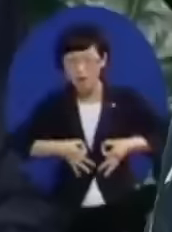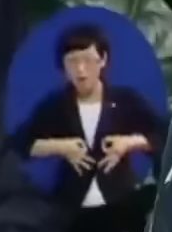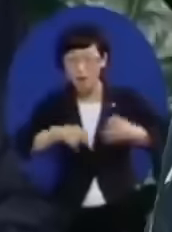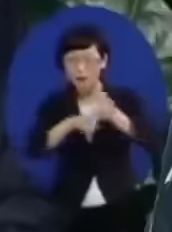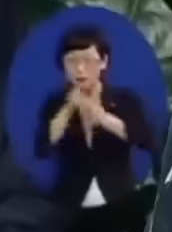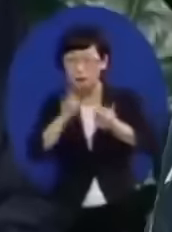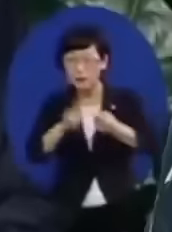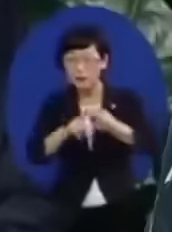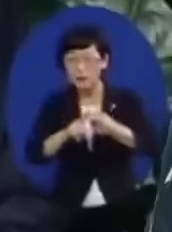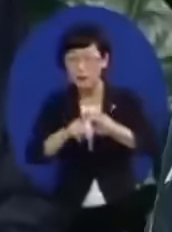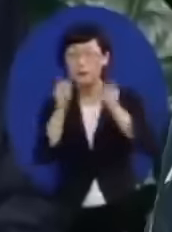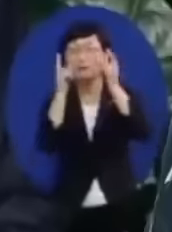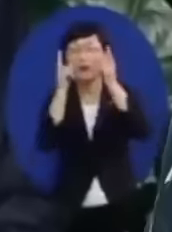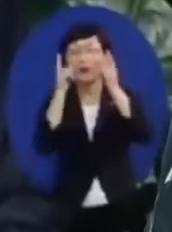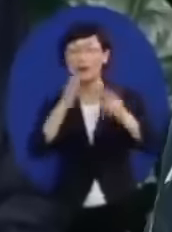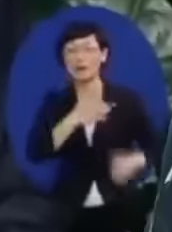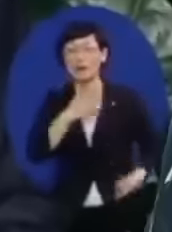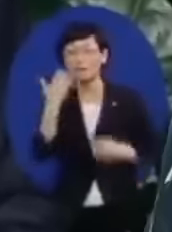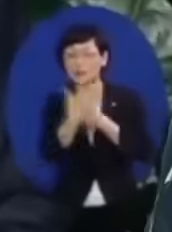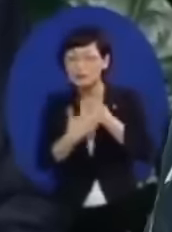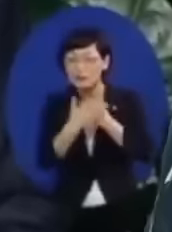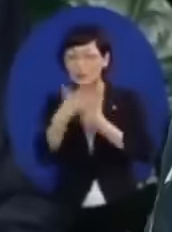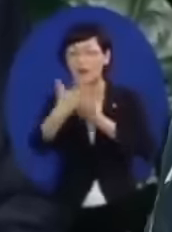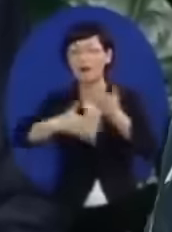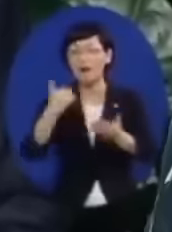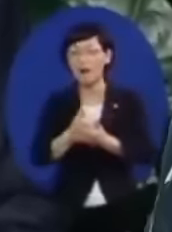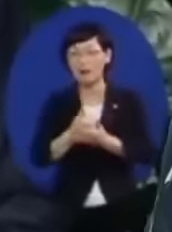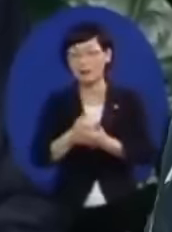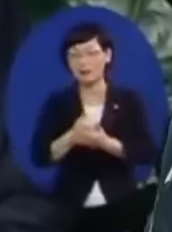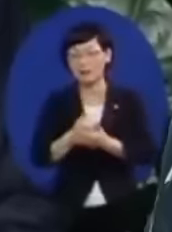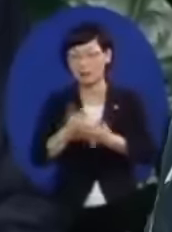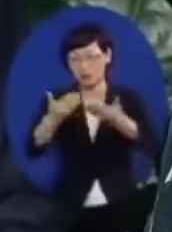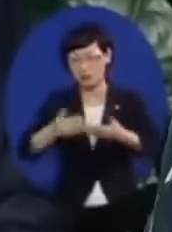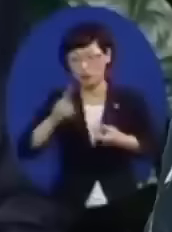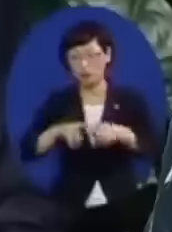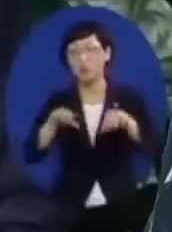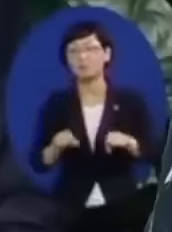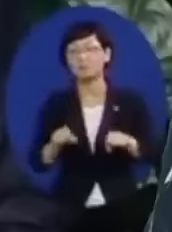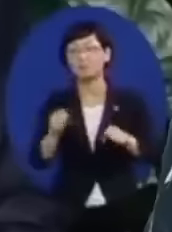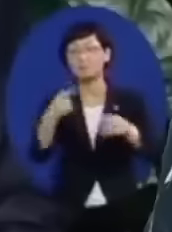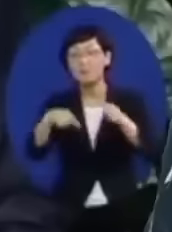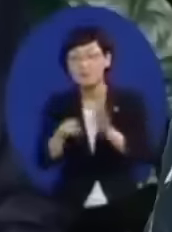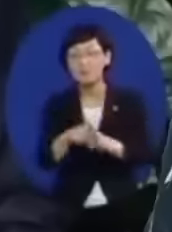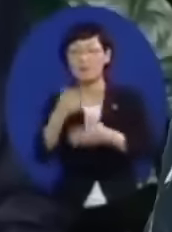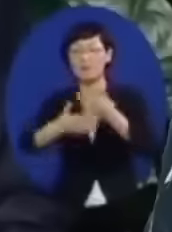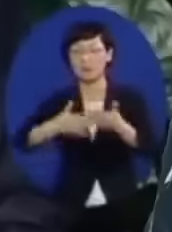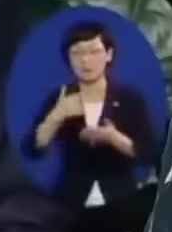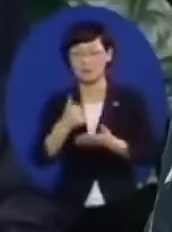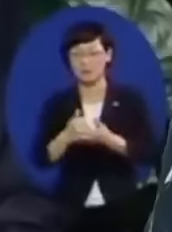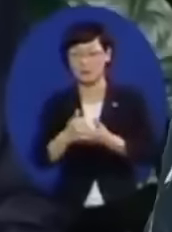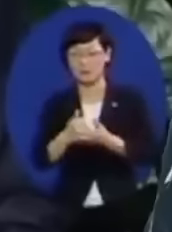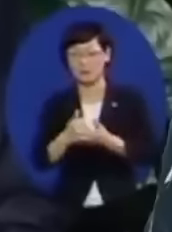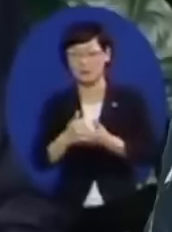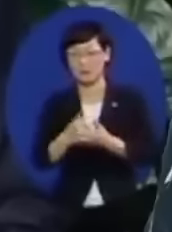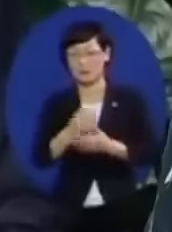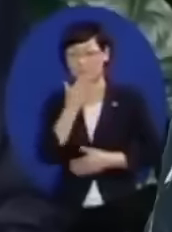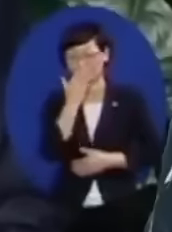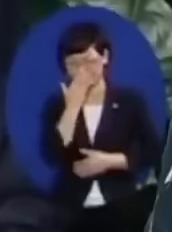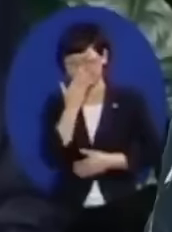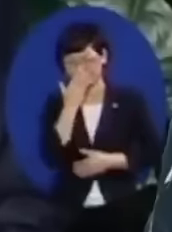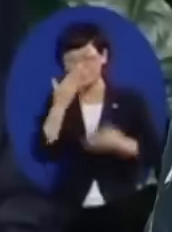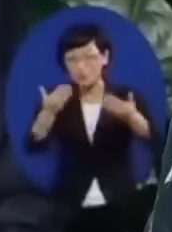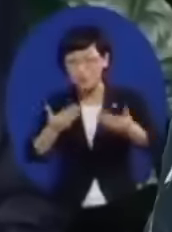알았습니다. 자기의 은혜를 하나님이 보존하기 위해서 하나님이 겸손하게 만들기